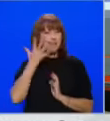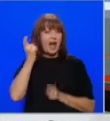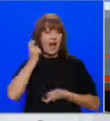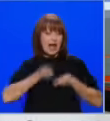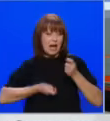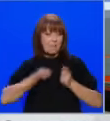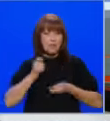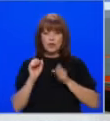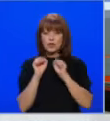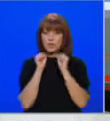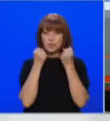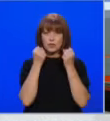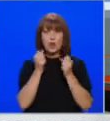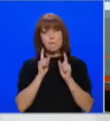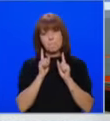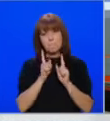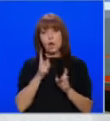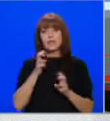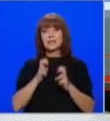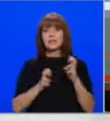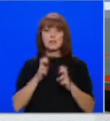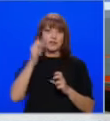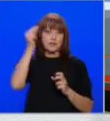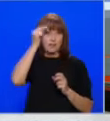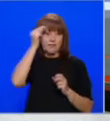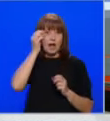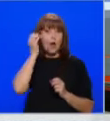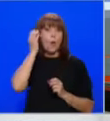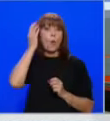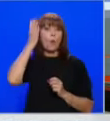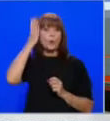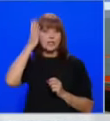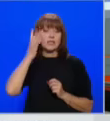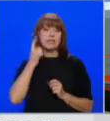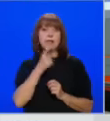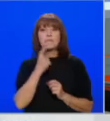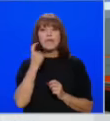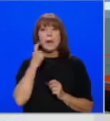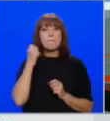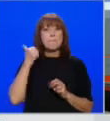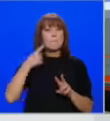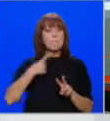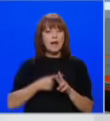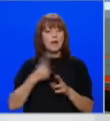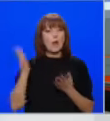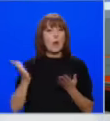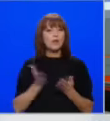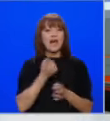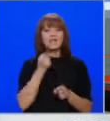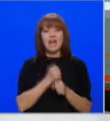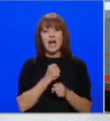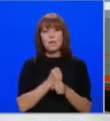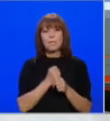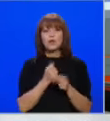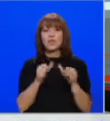ремонтите, вече могат да се произвеждат и в България. Учените в Института по металознание към БАН отдавна работят върху формулата